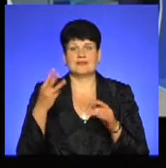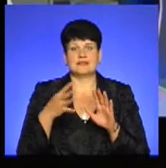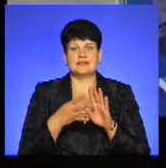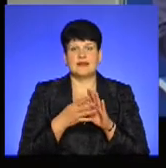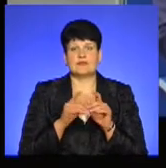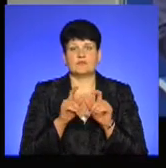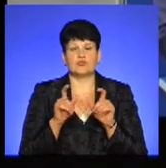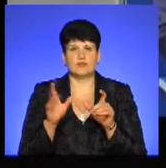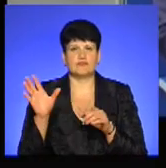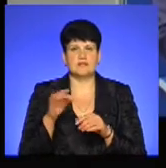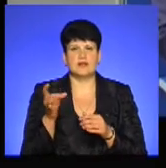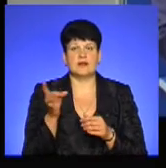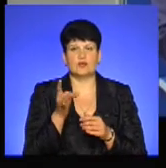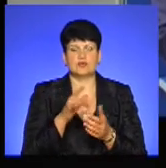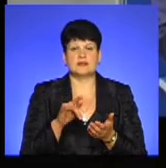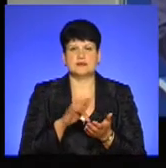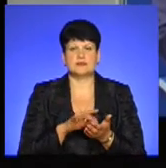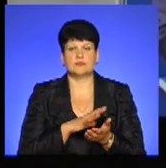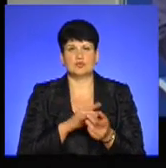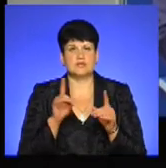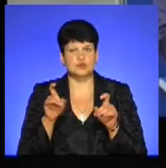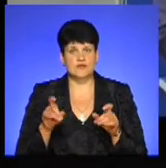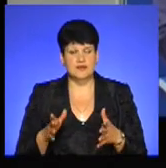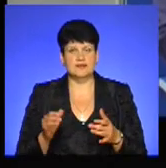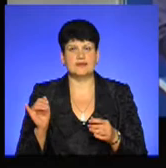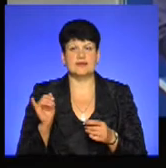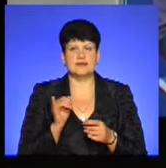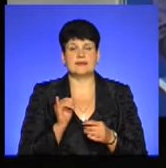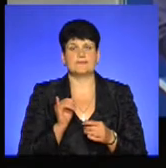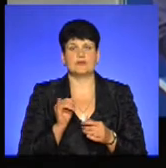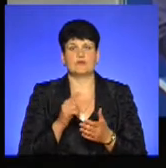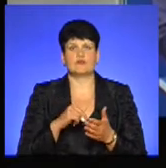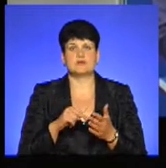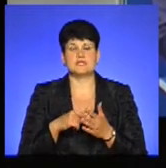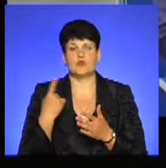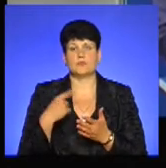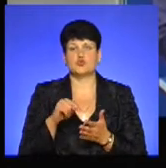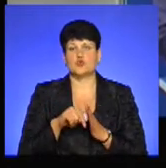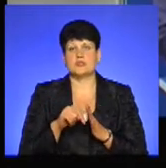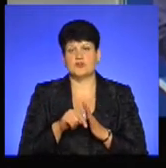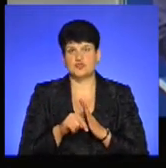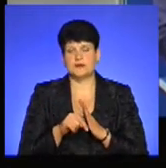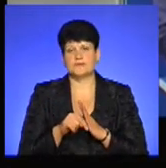всіх районних центрах відбувалося тестування, і в містах обласного значення